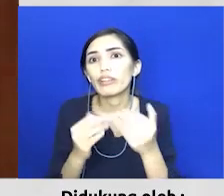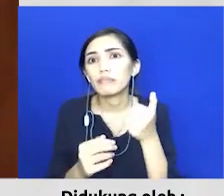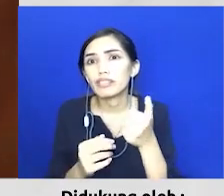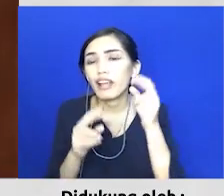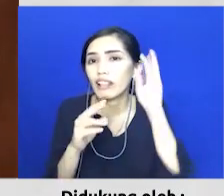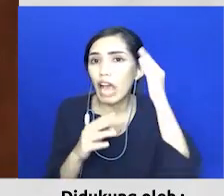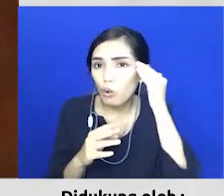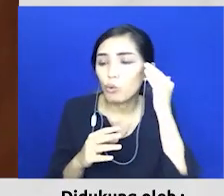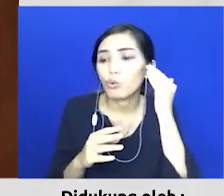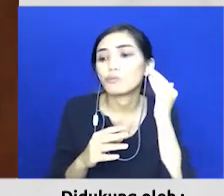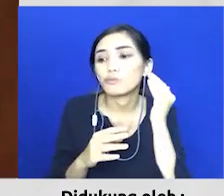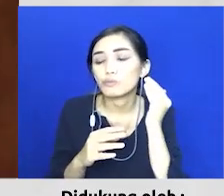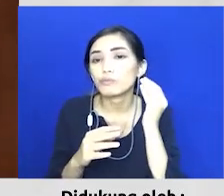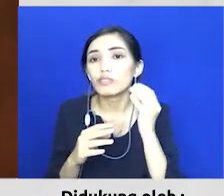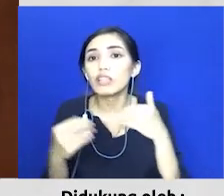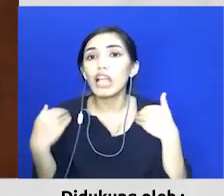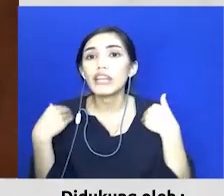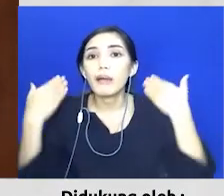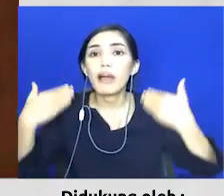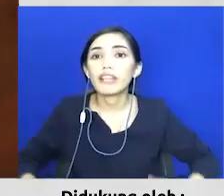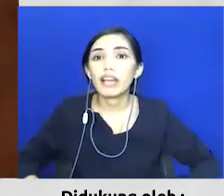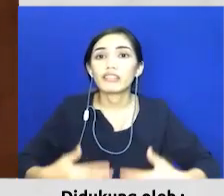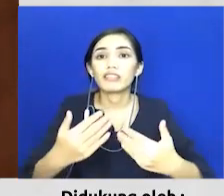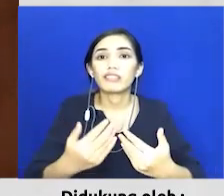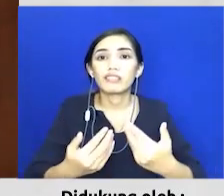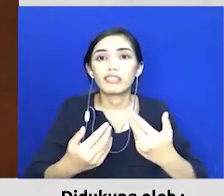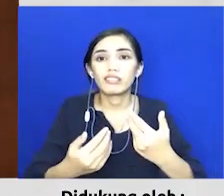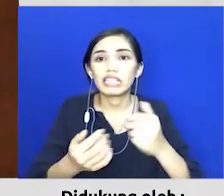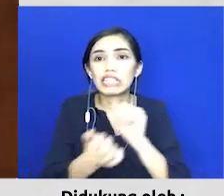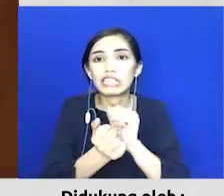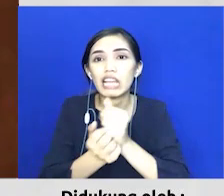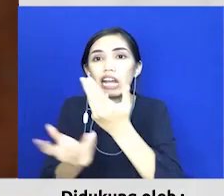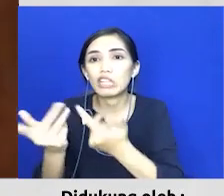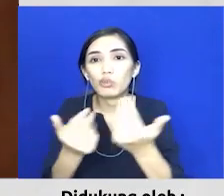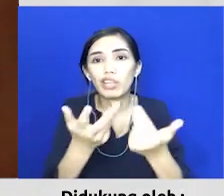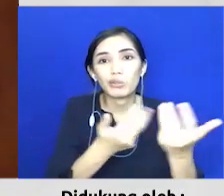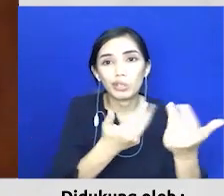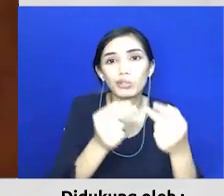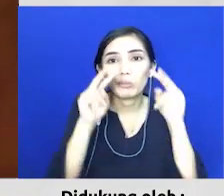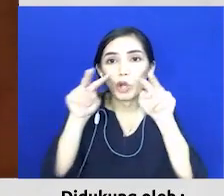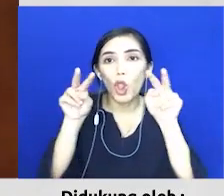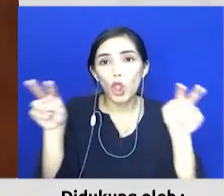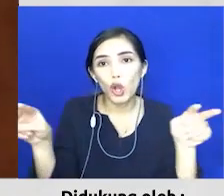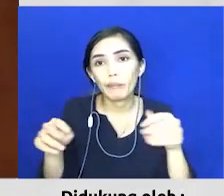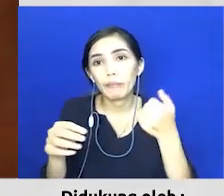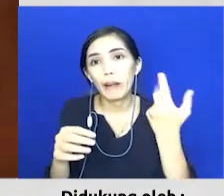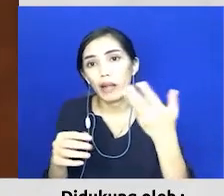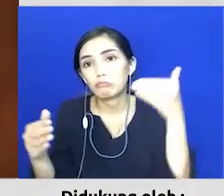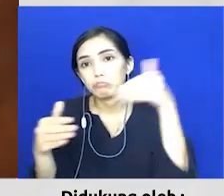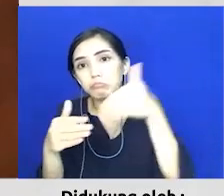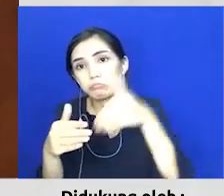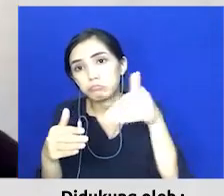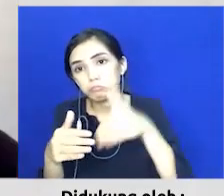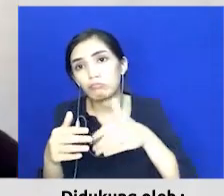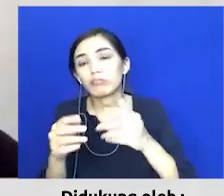segala macamnya. Apa yang dilihat? Ya, film siapa yang film bisnis yang mana